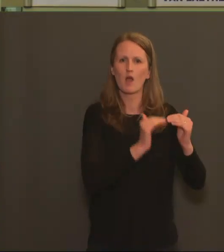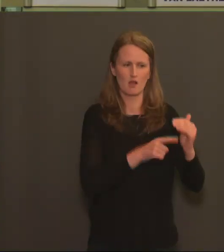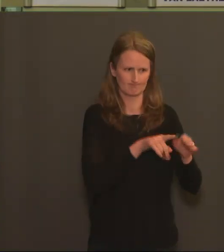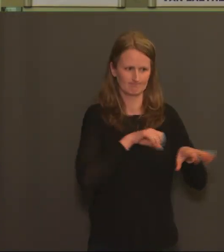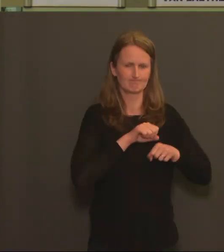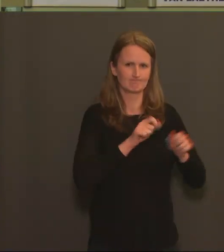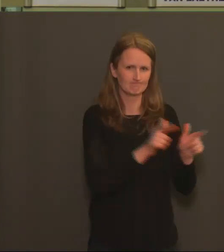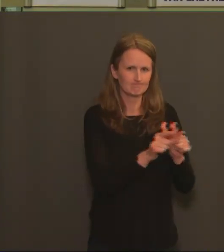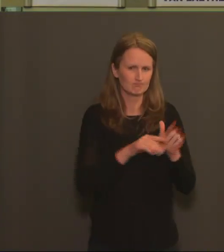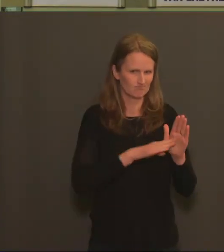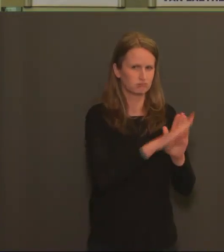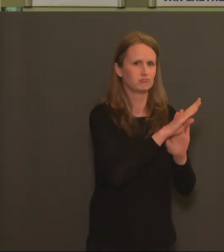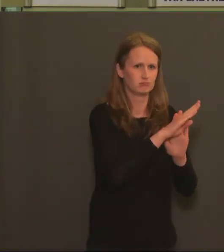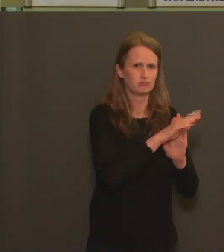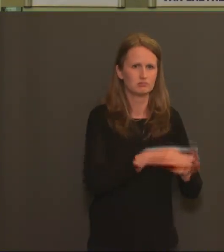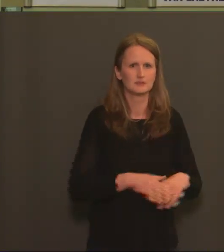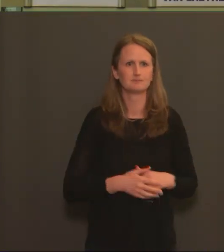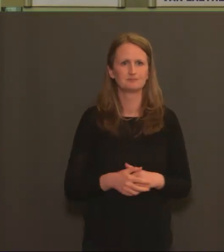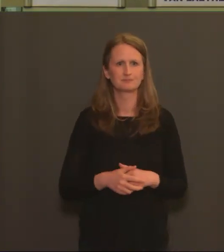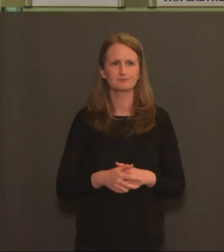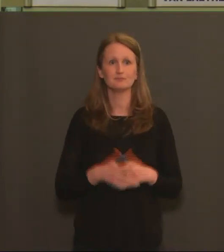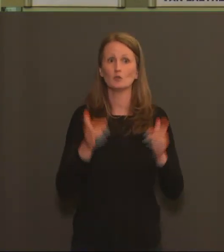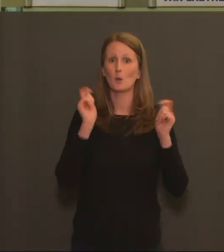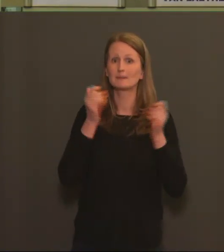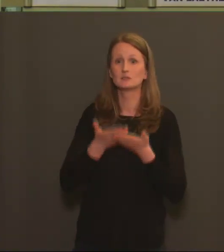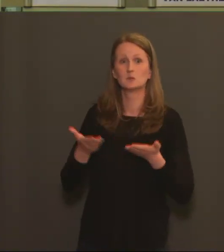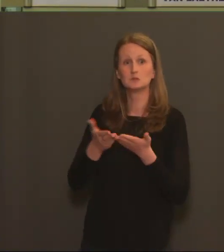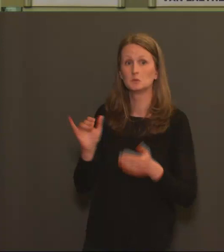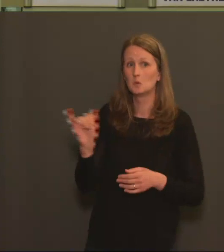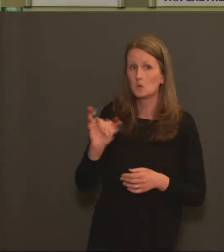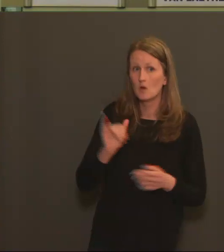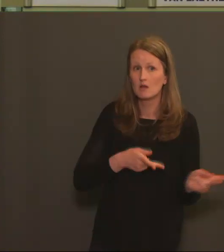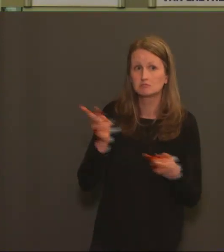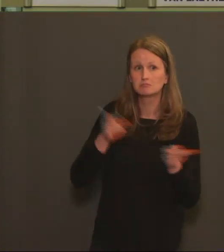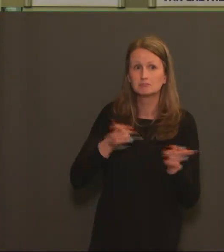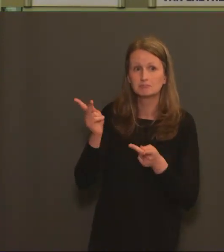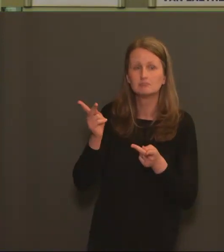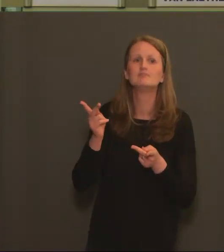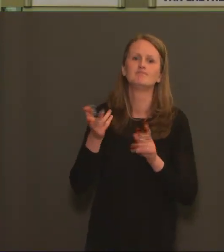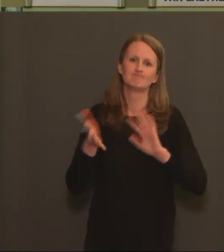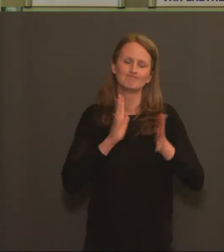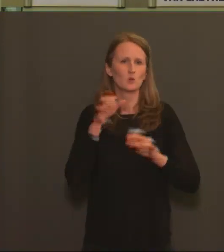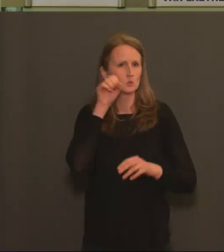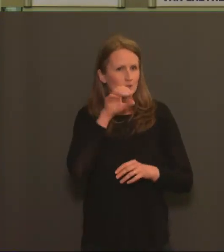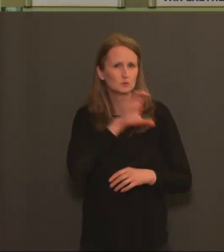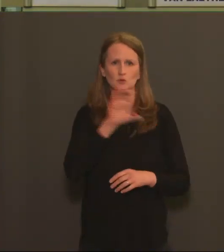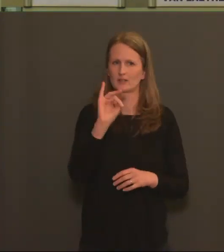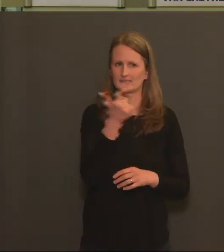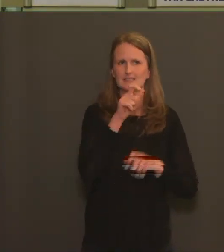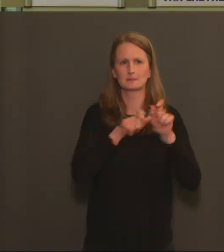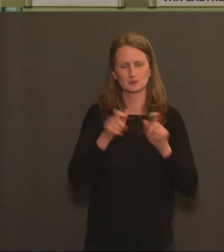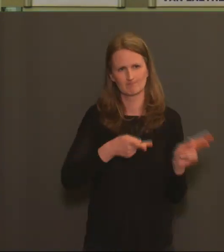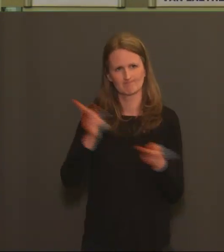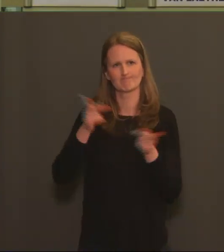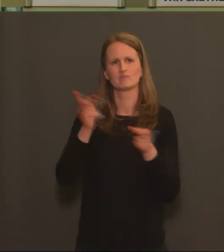hospitalisations, il y a eu en moyenne 147 nouvelles hospitalisations. C'est enfin, j'ai envie de dire, une diminution, elle est très marginale